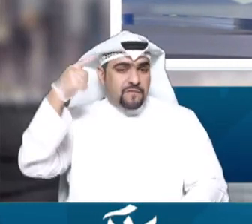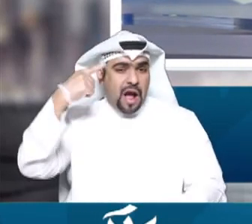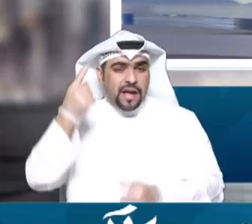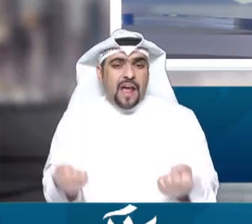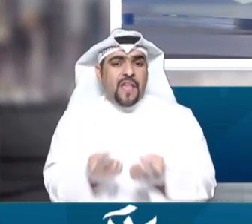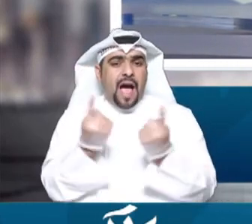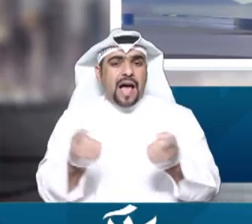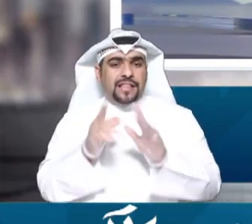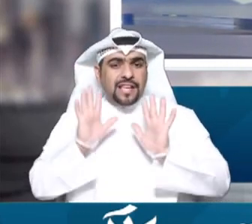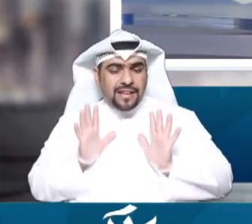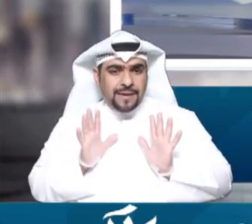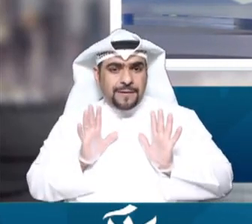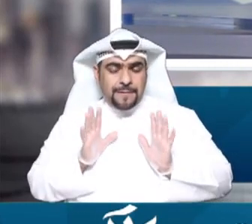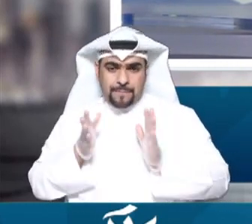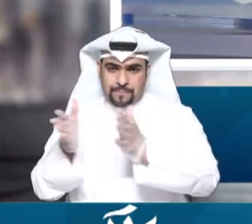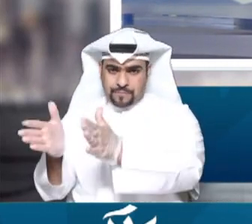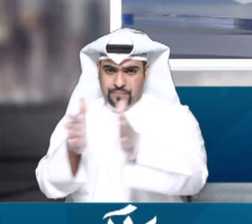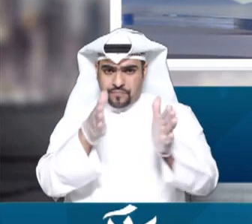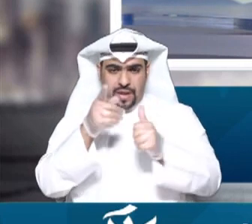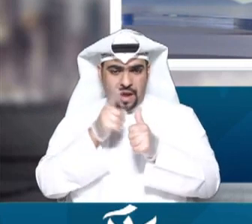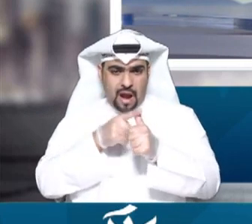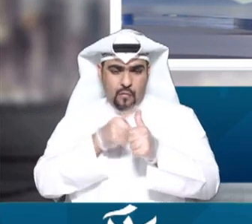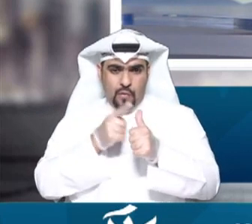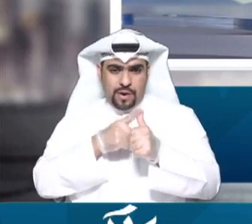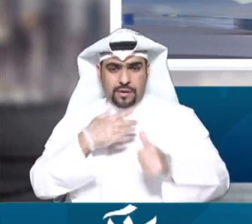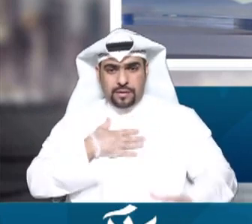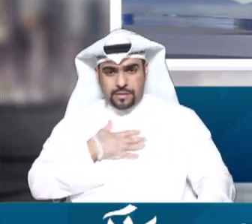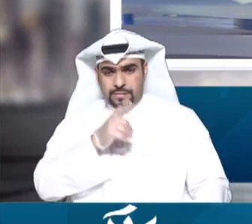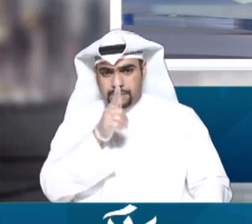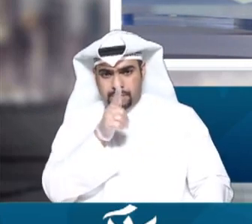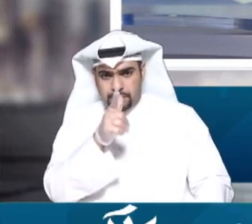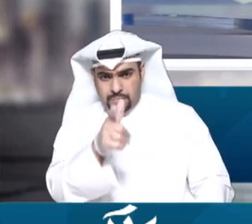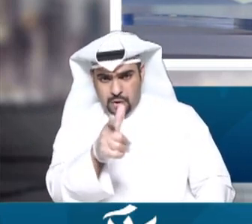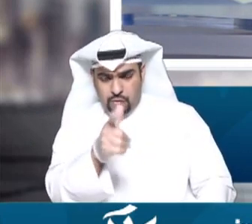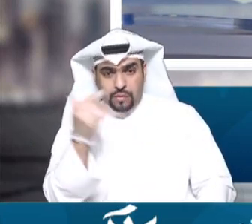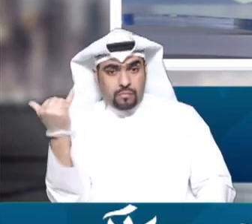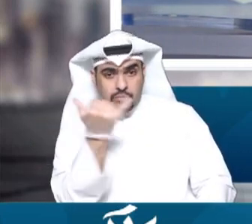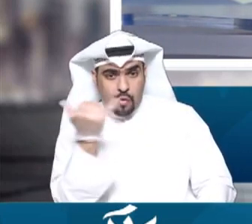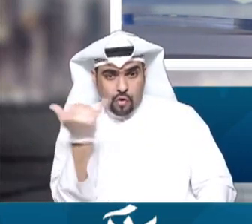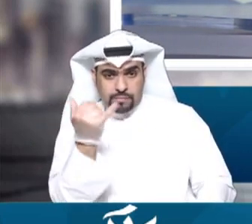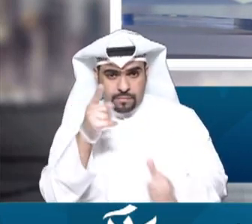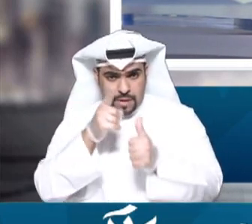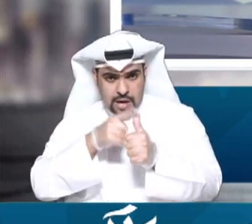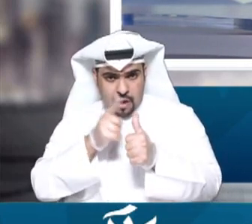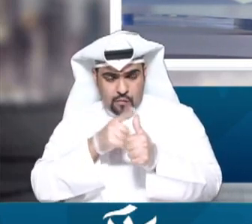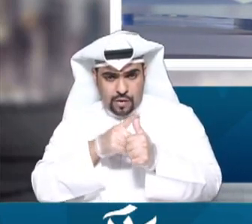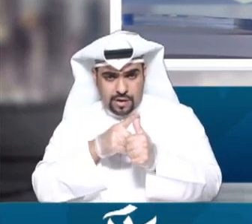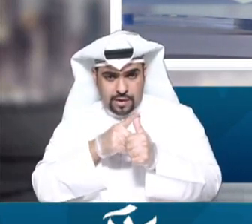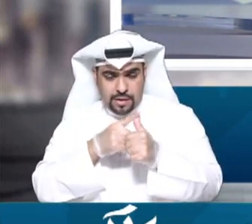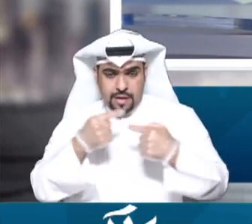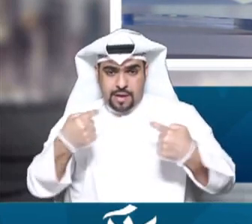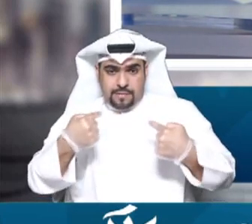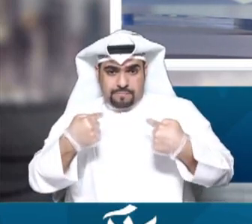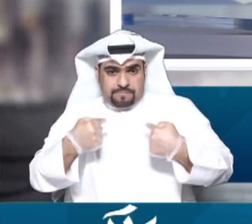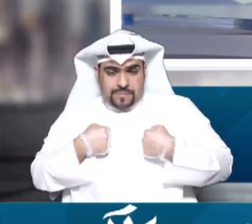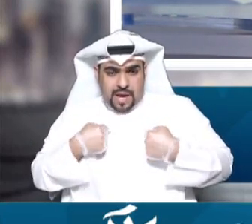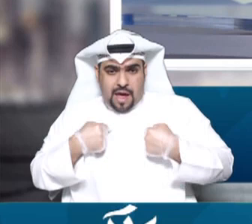قبل أعطي النصيحة هذه حبيت أقول نقطة مهمة. تفضل. إن أنا لما